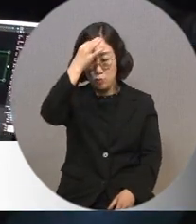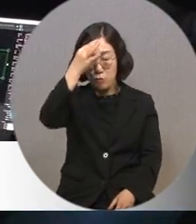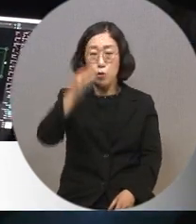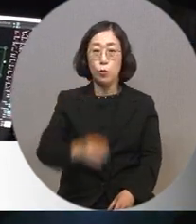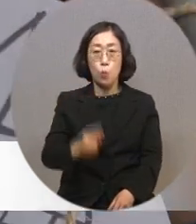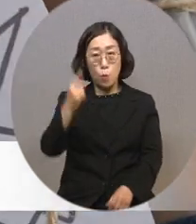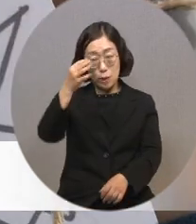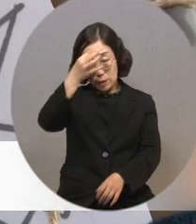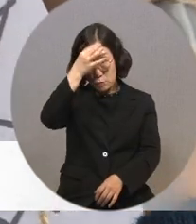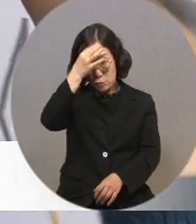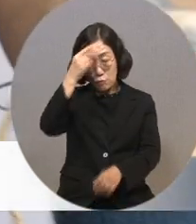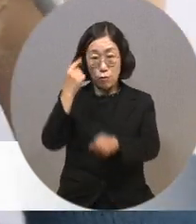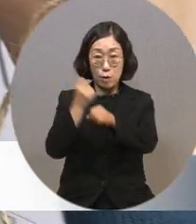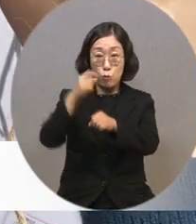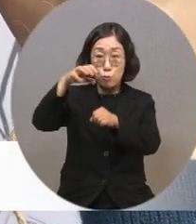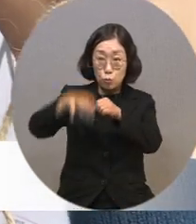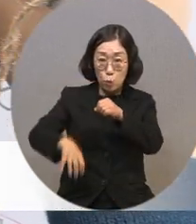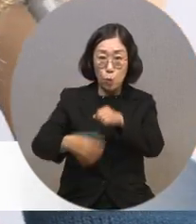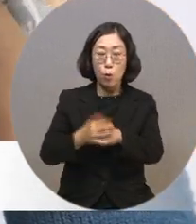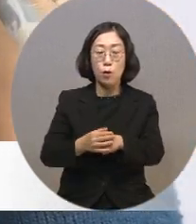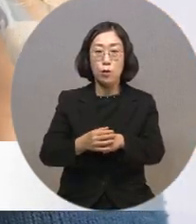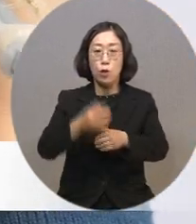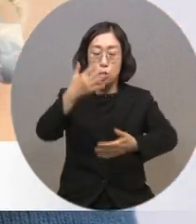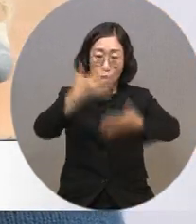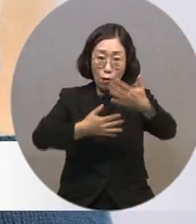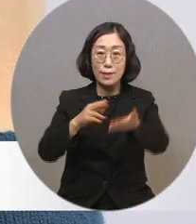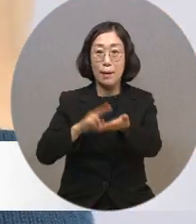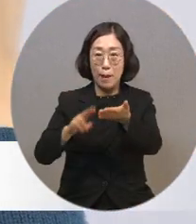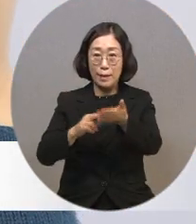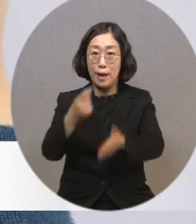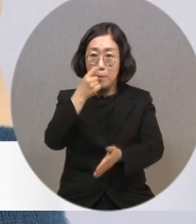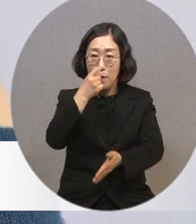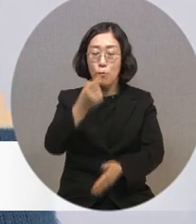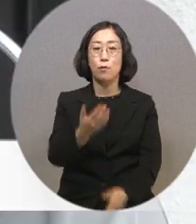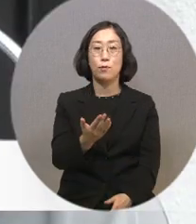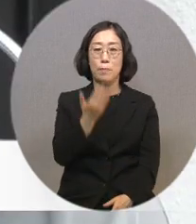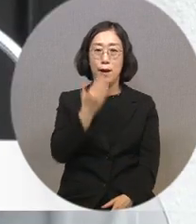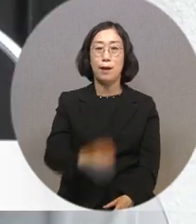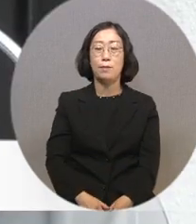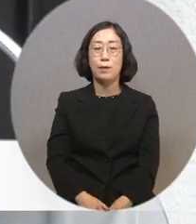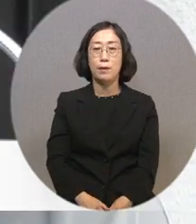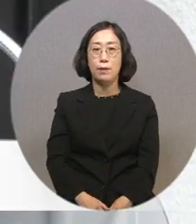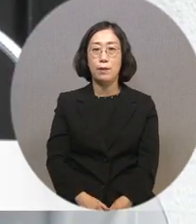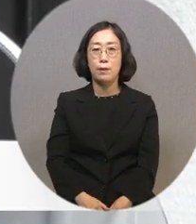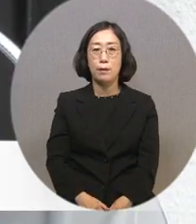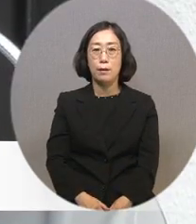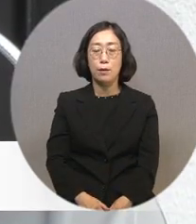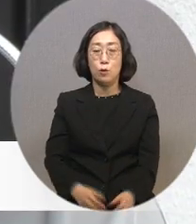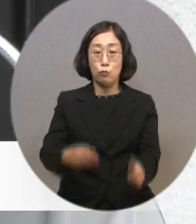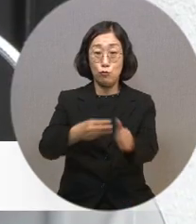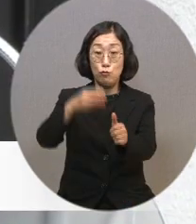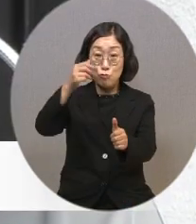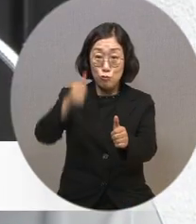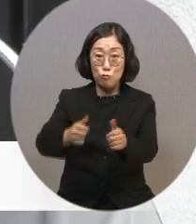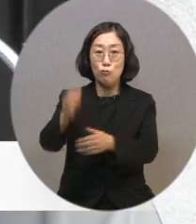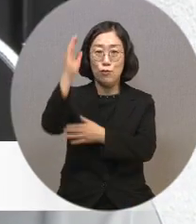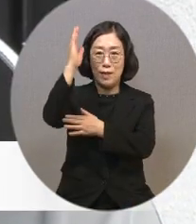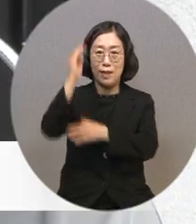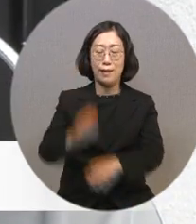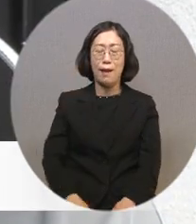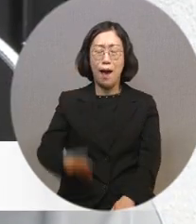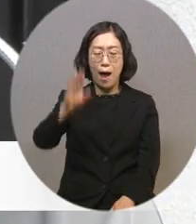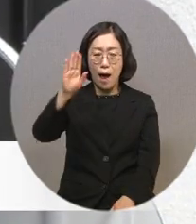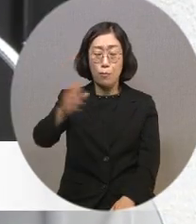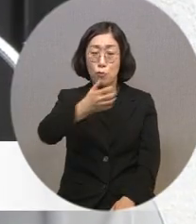랩에선 사진, 영상, 애니메이션 등의 교육을 받을 수 있습니다. 공양민 군수는 기념사에서